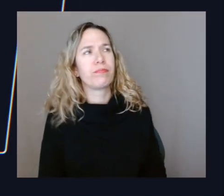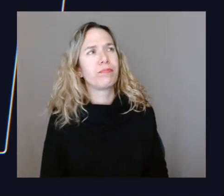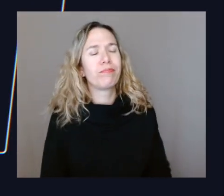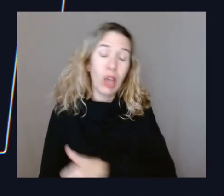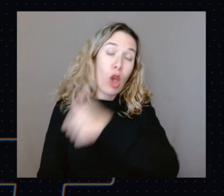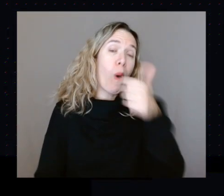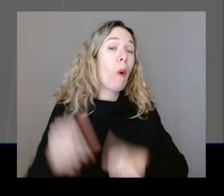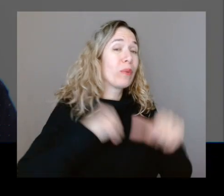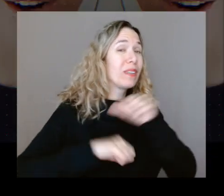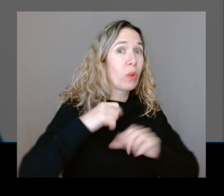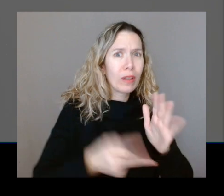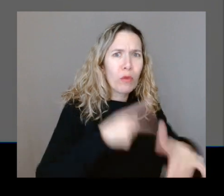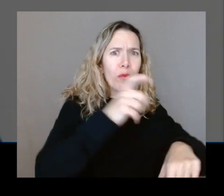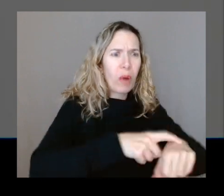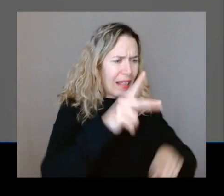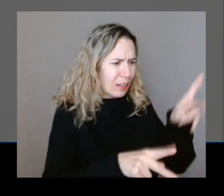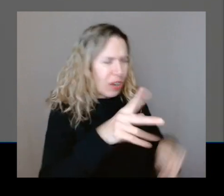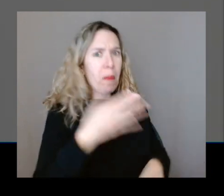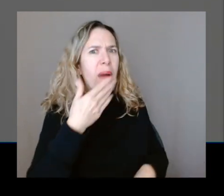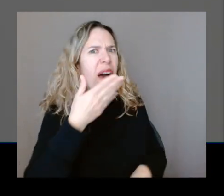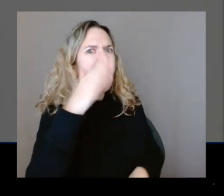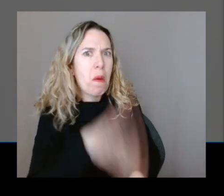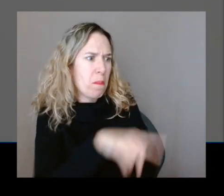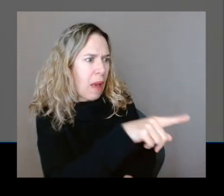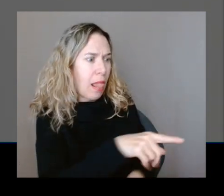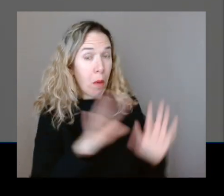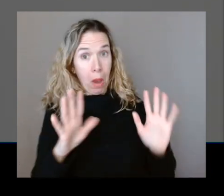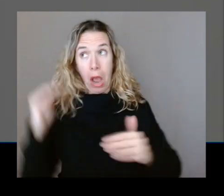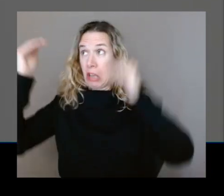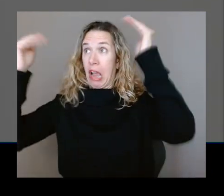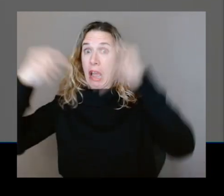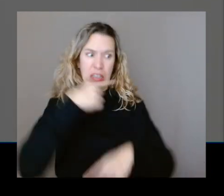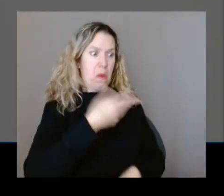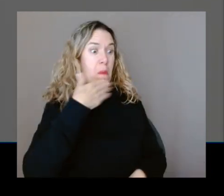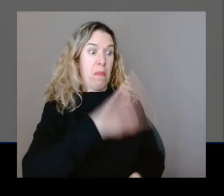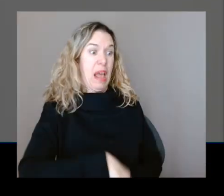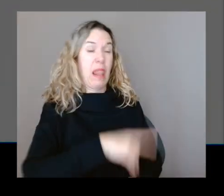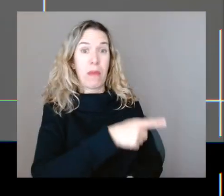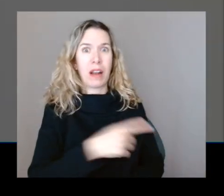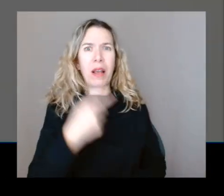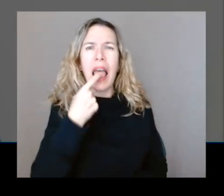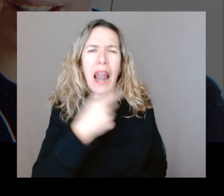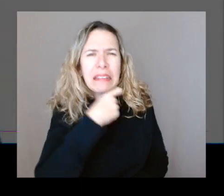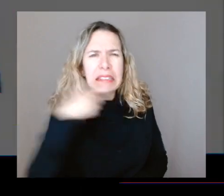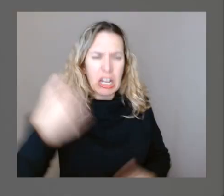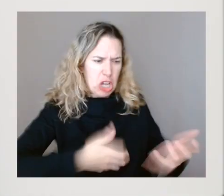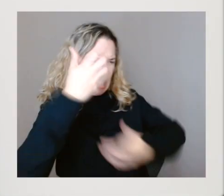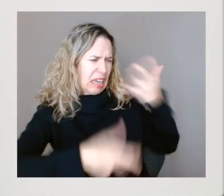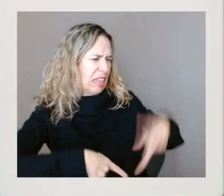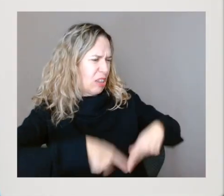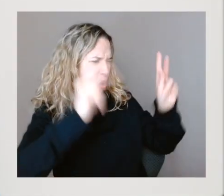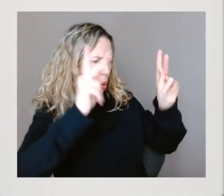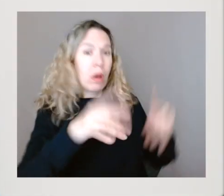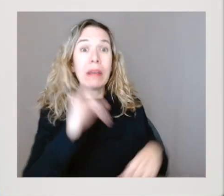Il était une fois des gens qui parlent mal, ou du moins c'est ce que leur ont dit les grands, à la langue sèche d'avoir trop crié, parce